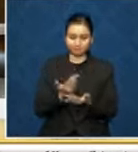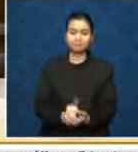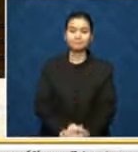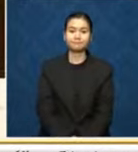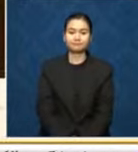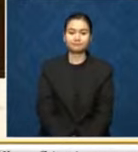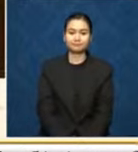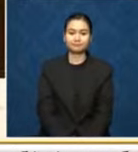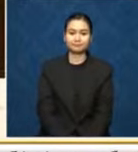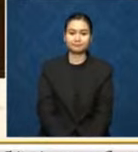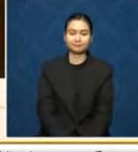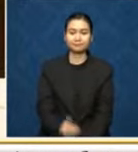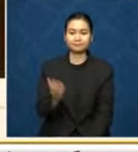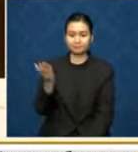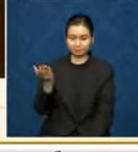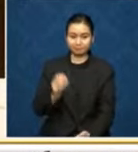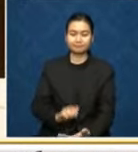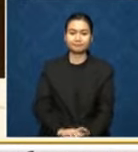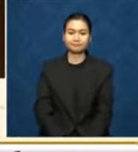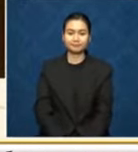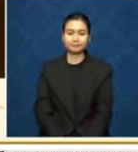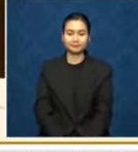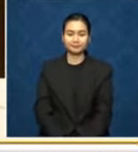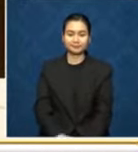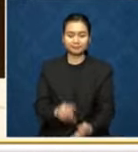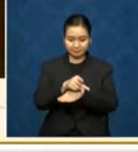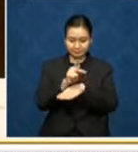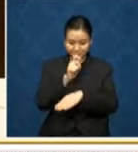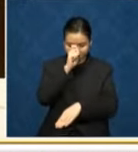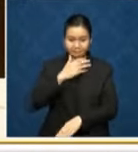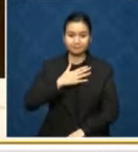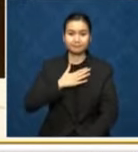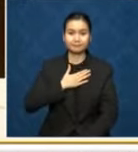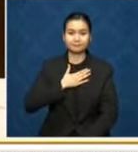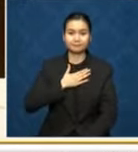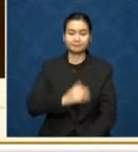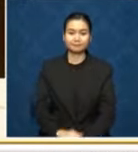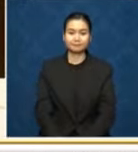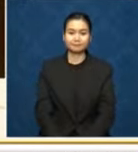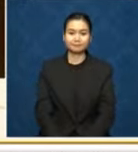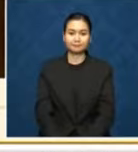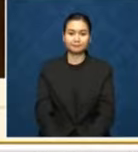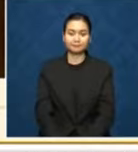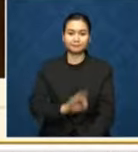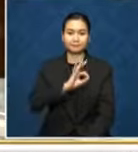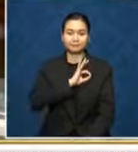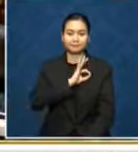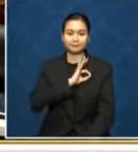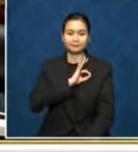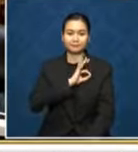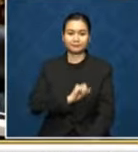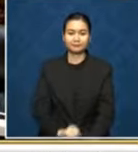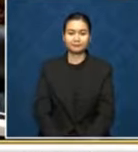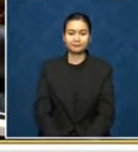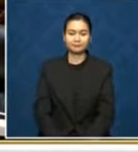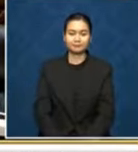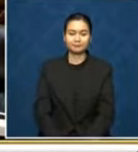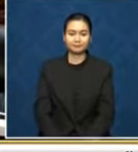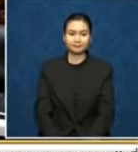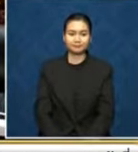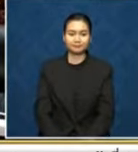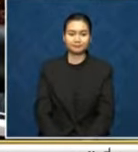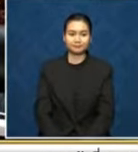อบคุณครับเชิญท่านกันพงษ์ประยูรศักดิ์ครับ กราบเรียนท่านประธานที่เคารพผมอ.เอกกันพงษ์ประยูรศักดิ์นะครับสมาชิกสภาผู้แทนราษฎรพรรคก้าวไกลนะครับในเ